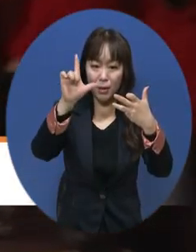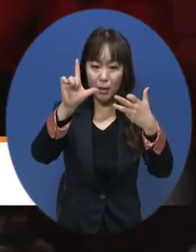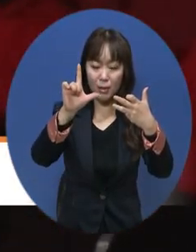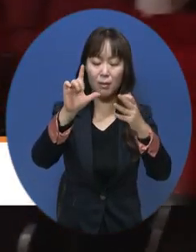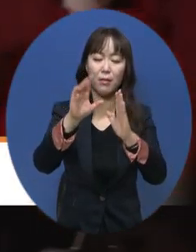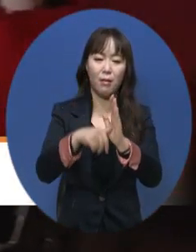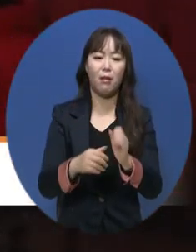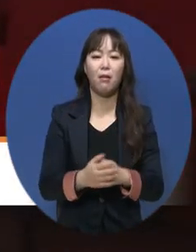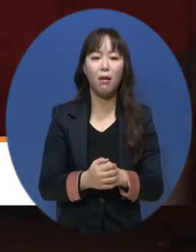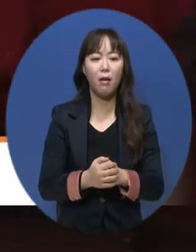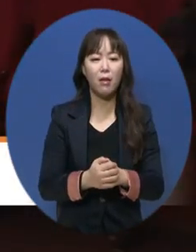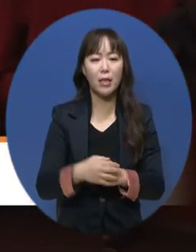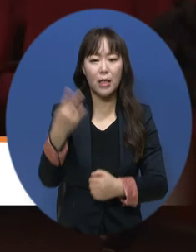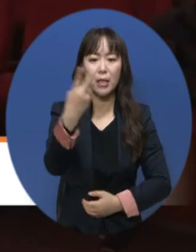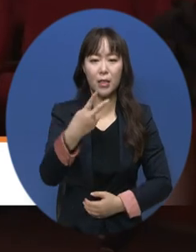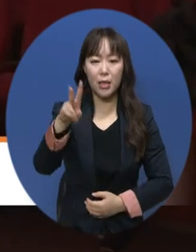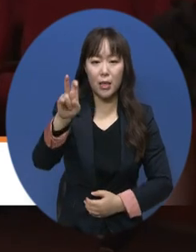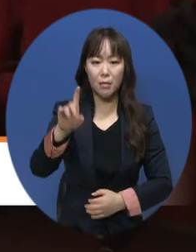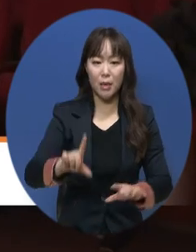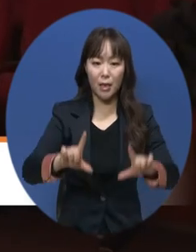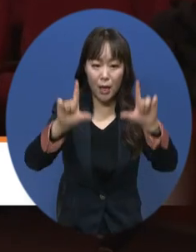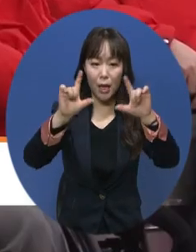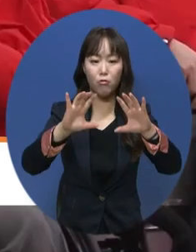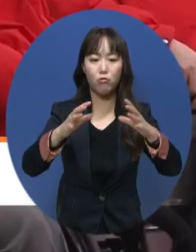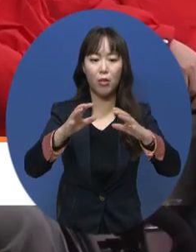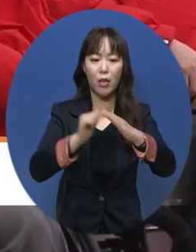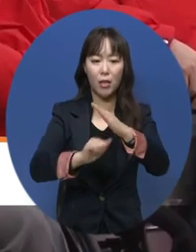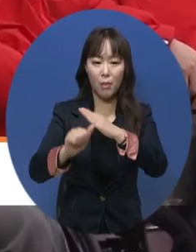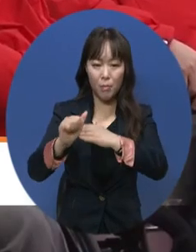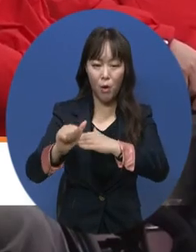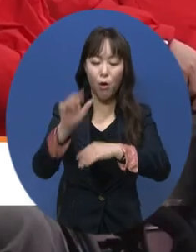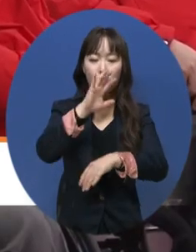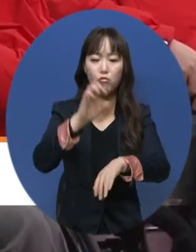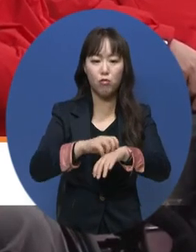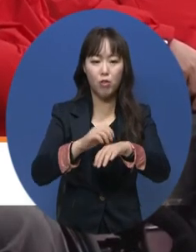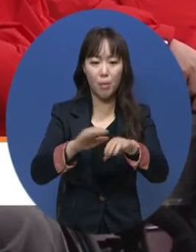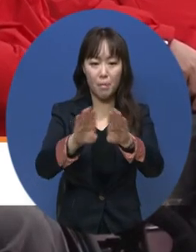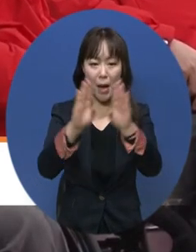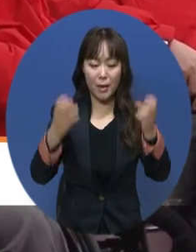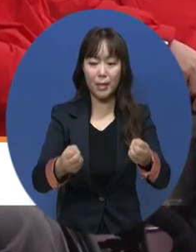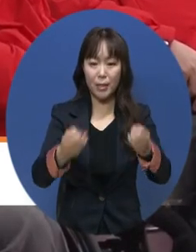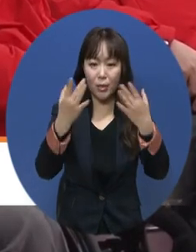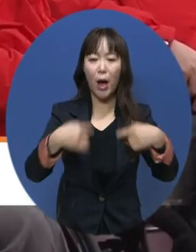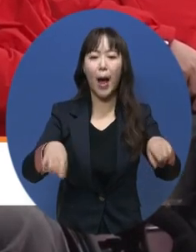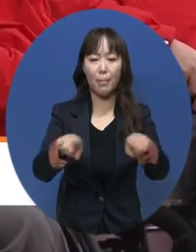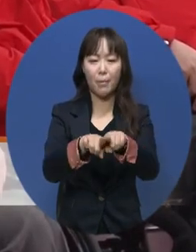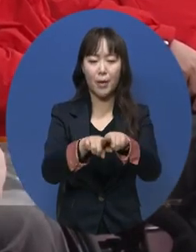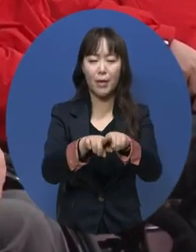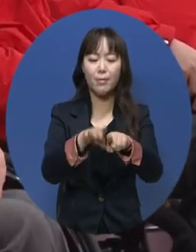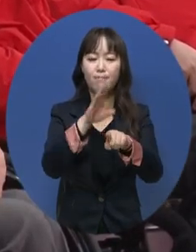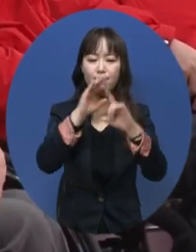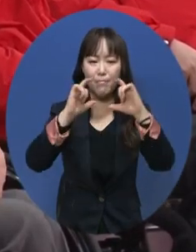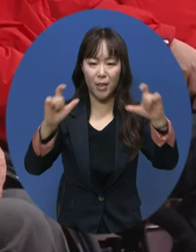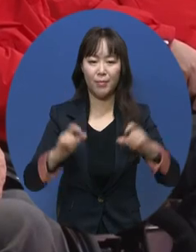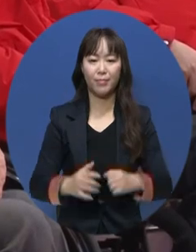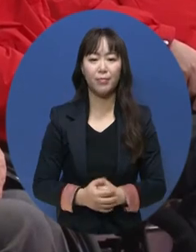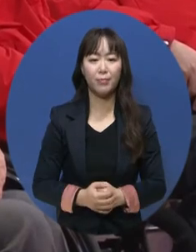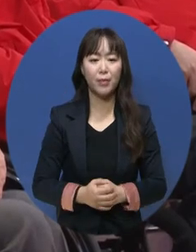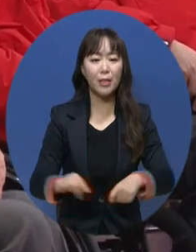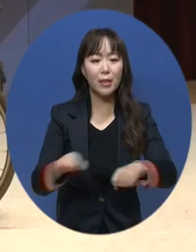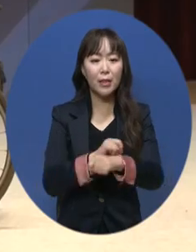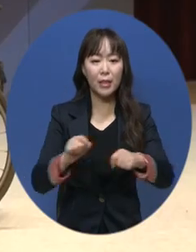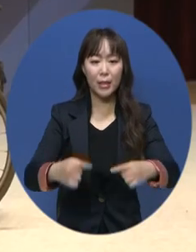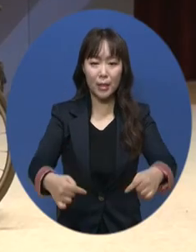훈련원에서 2021년도 국가대표 훈련 개시식을 갖고 본격적인 훈련을 알렸습니다. 특히